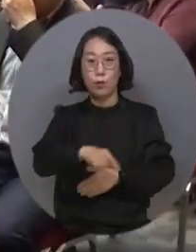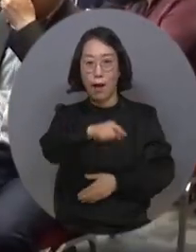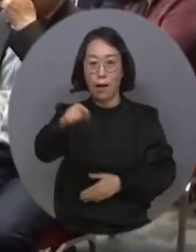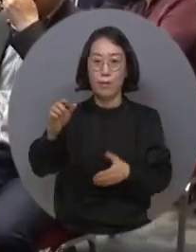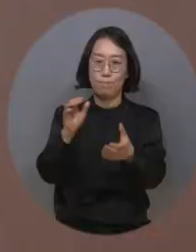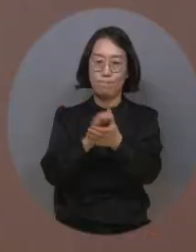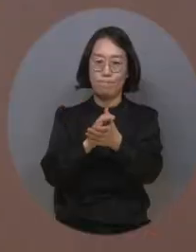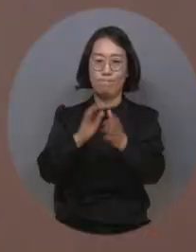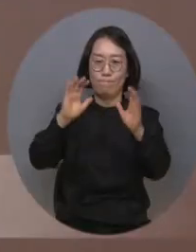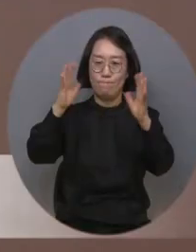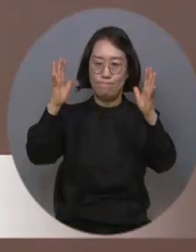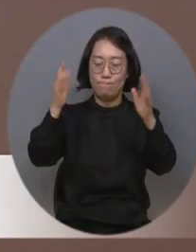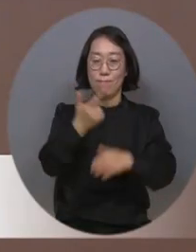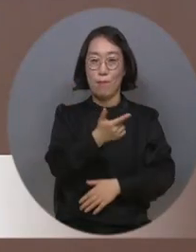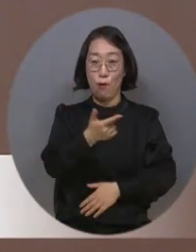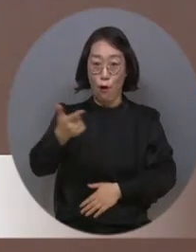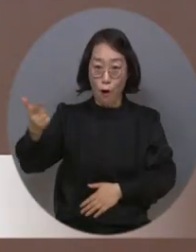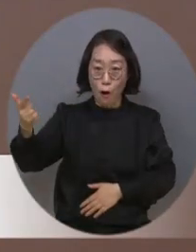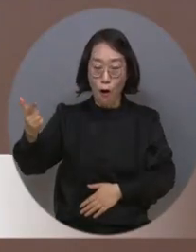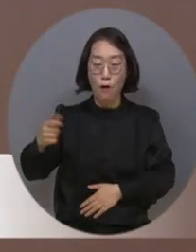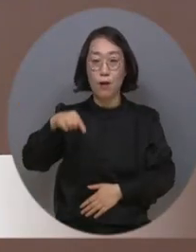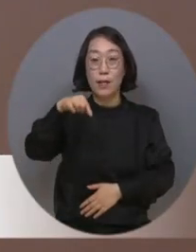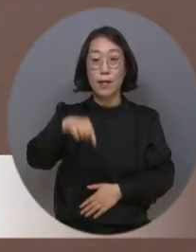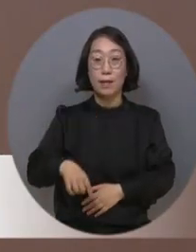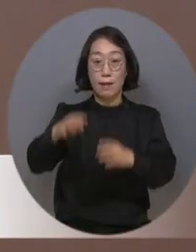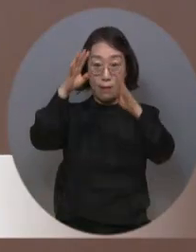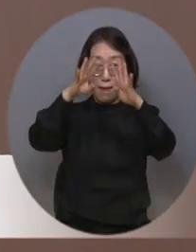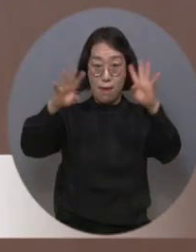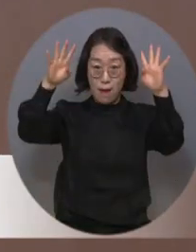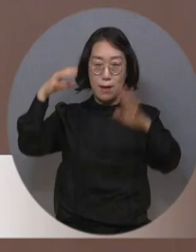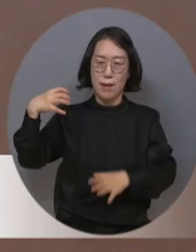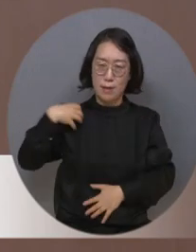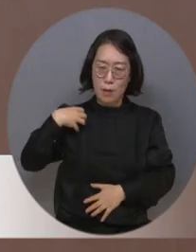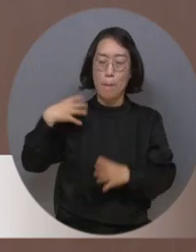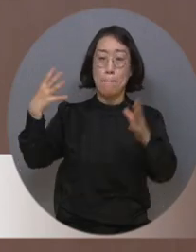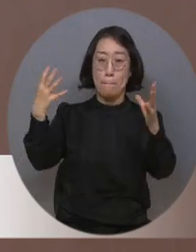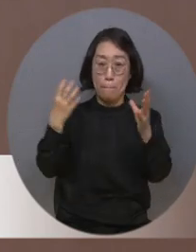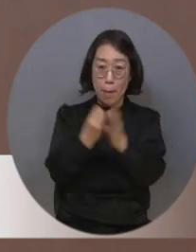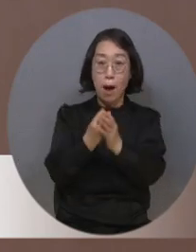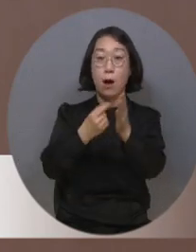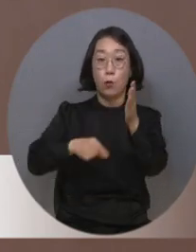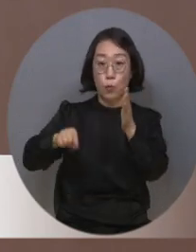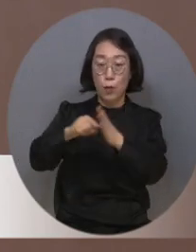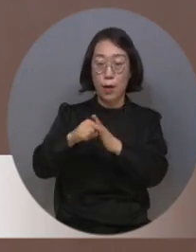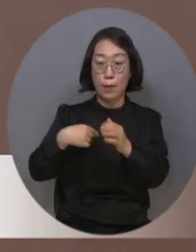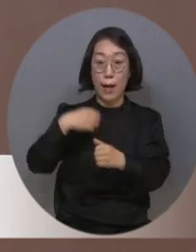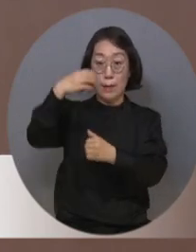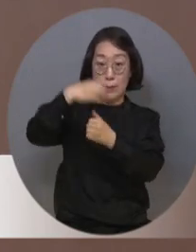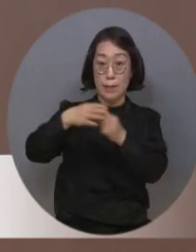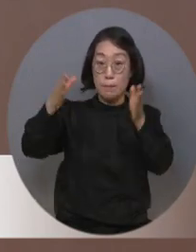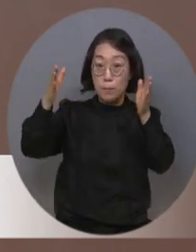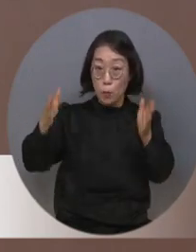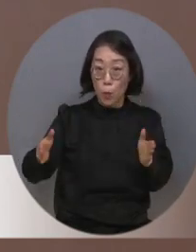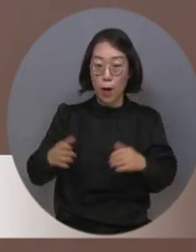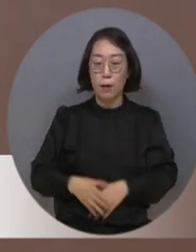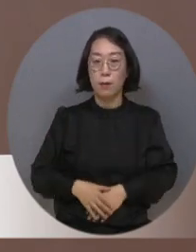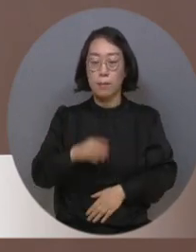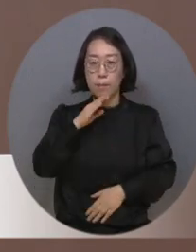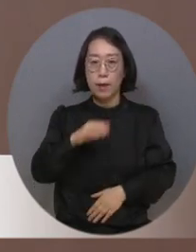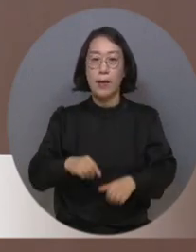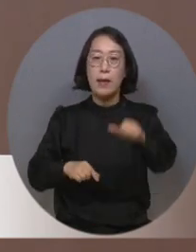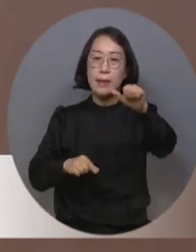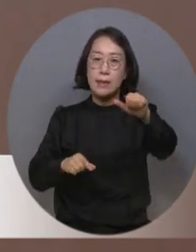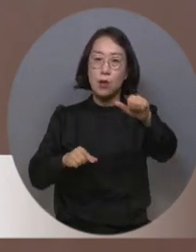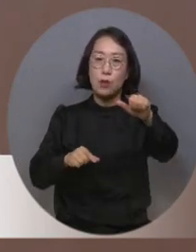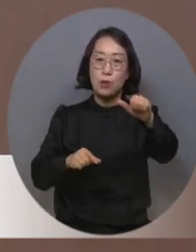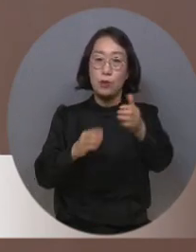얻었습니다. 이러한 대학의 소임을 다하기 위해 임기 중 최소한 5개